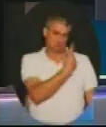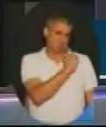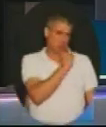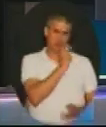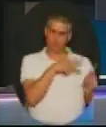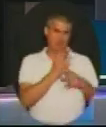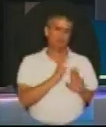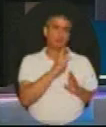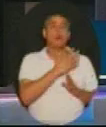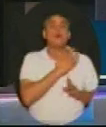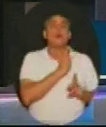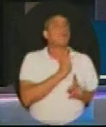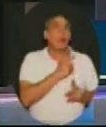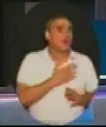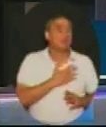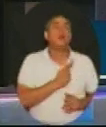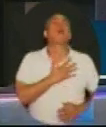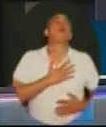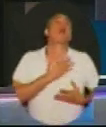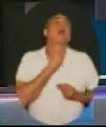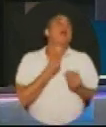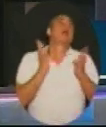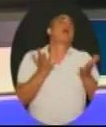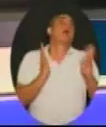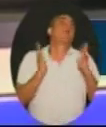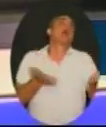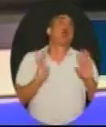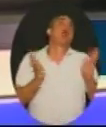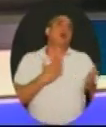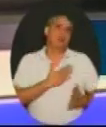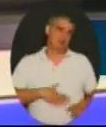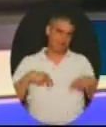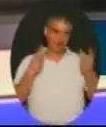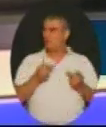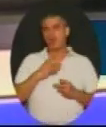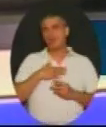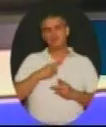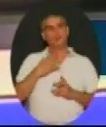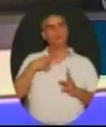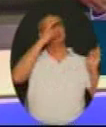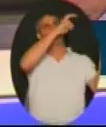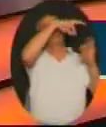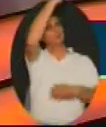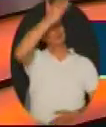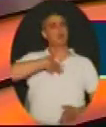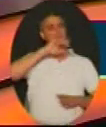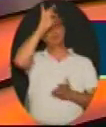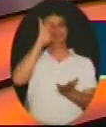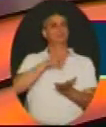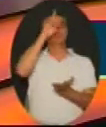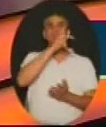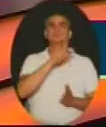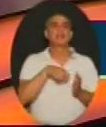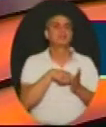לחזור. הוא קמה לחזור, הוא משתוקק לחזור. ולמה? הוא לא רוצה לחזור, הוא רוצה לצנוח. הוא צריך את